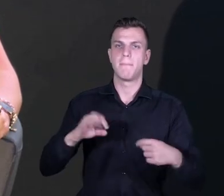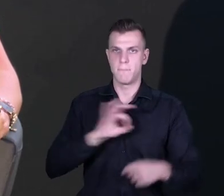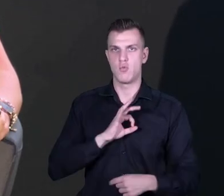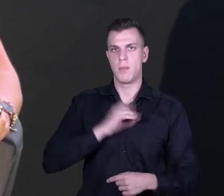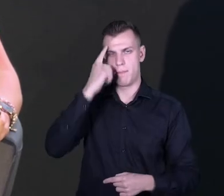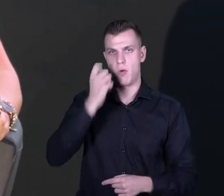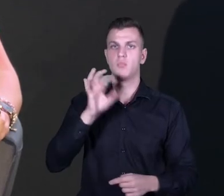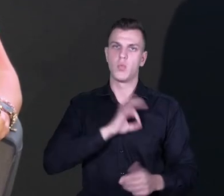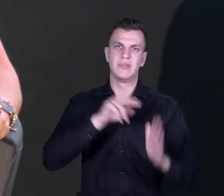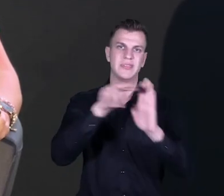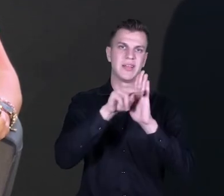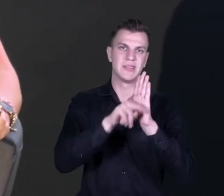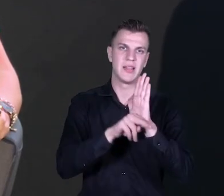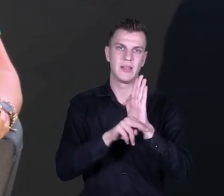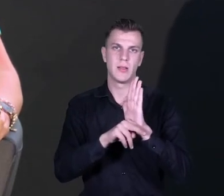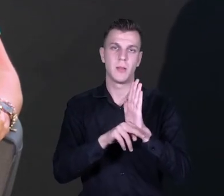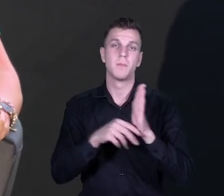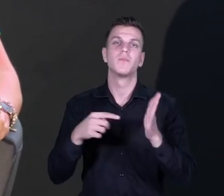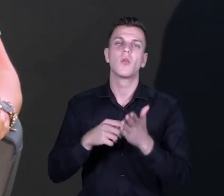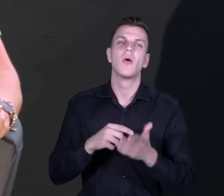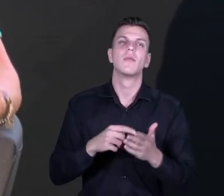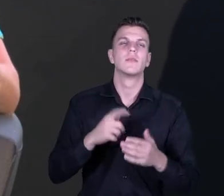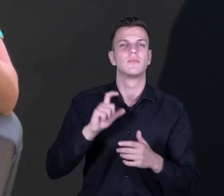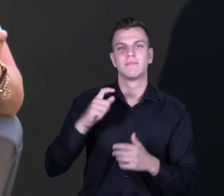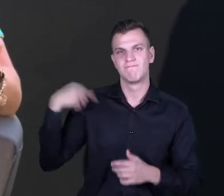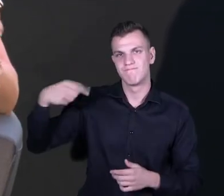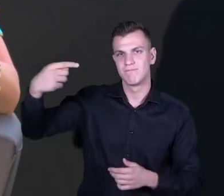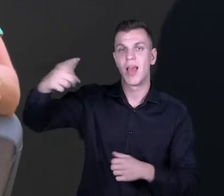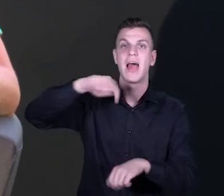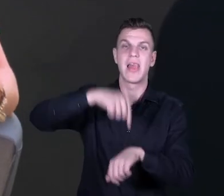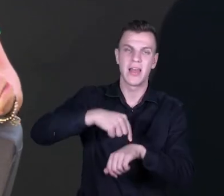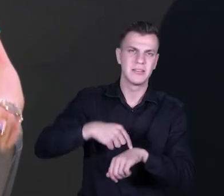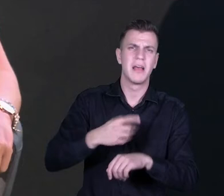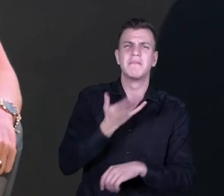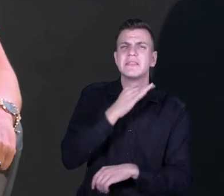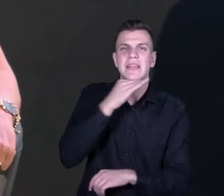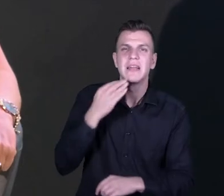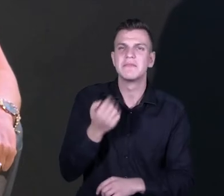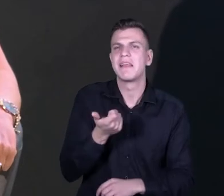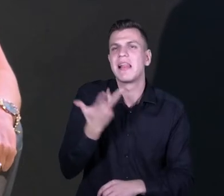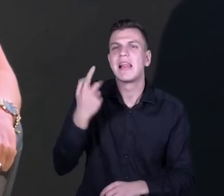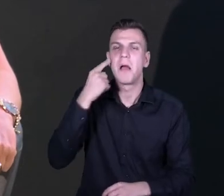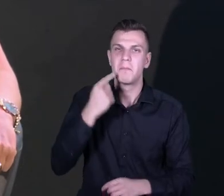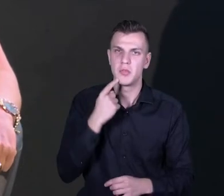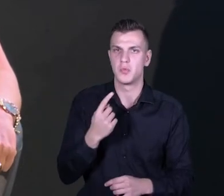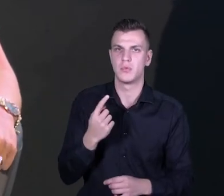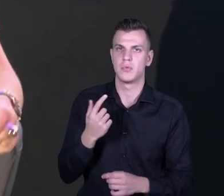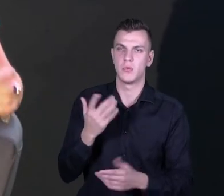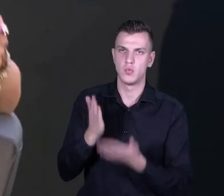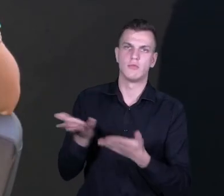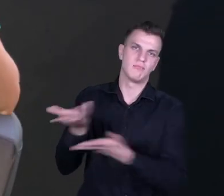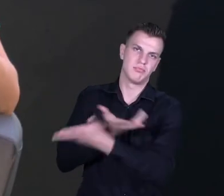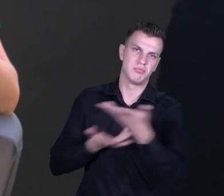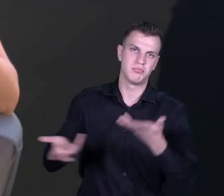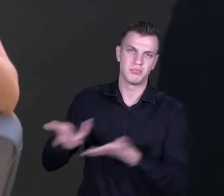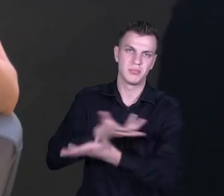tak budowaliśmy pieczołowicie na każdej lekcji, bo to wystarczyło parę minut, żeby ten dialog był między uczniami,